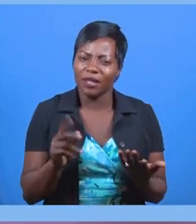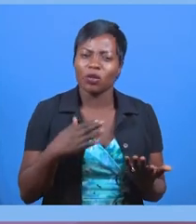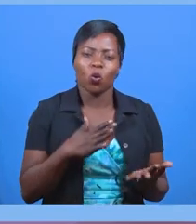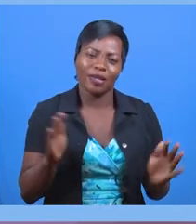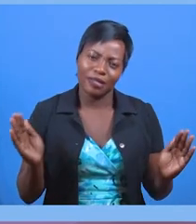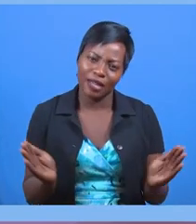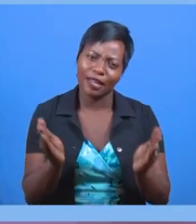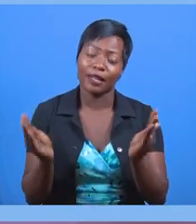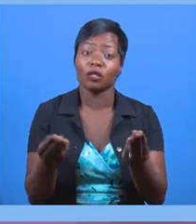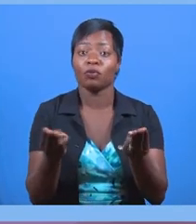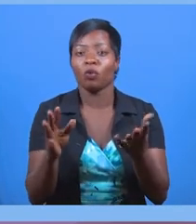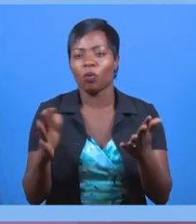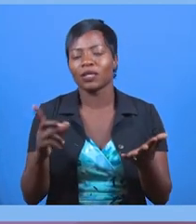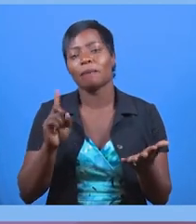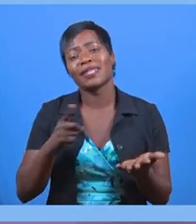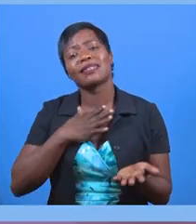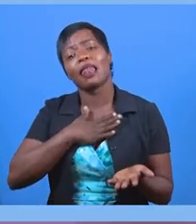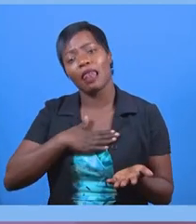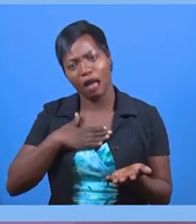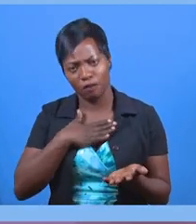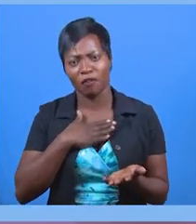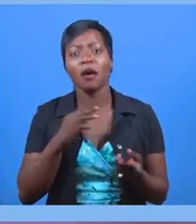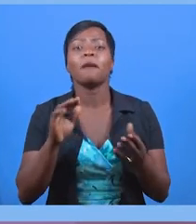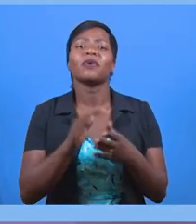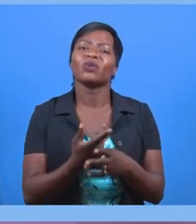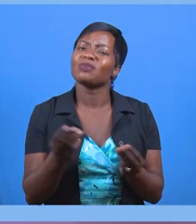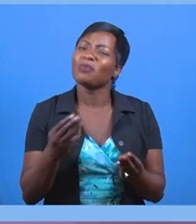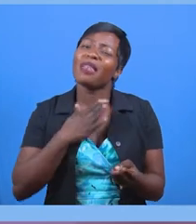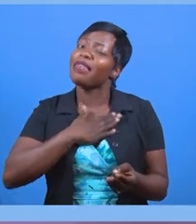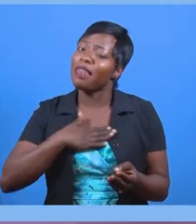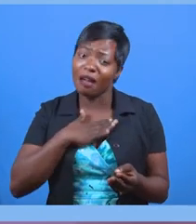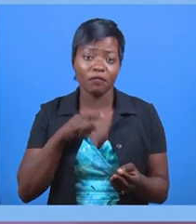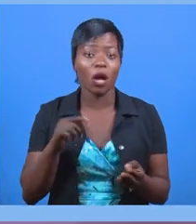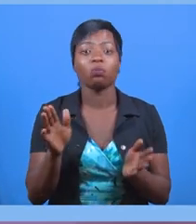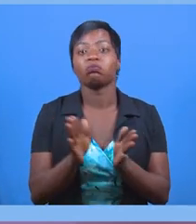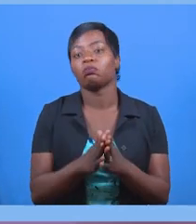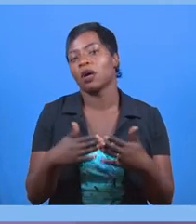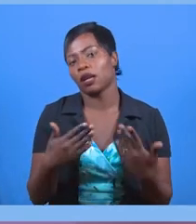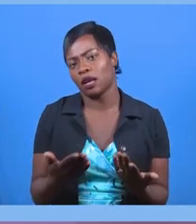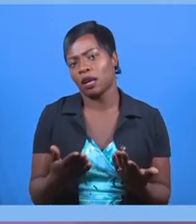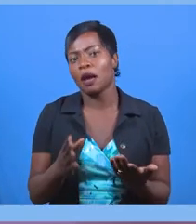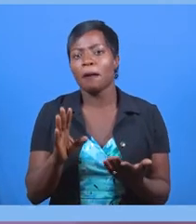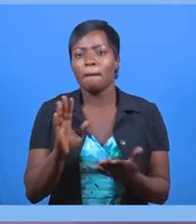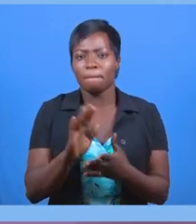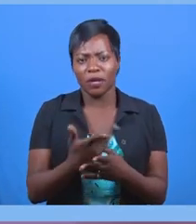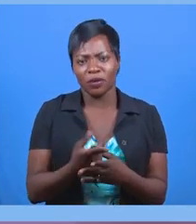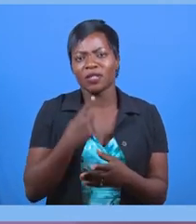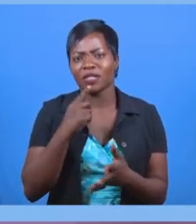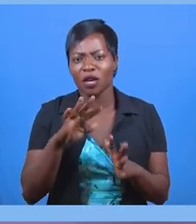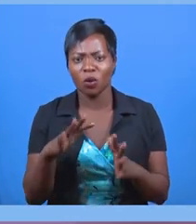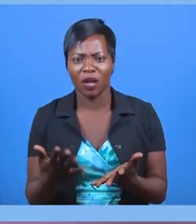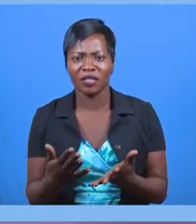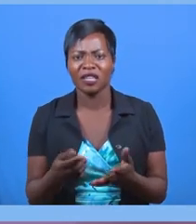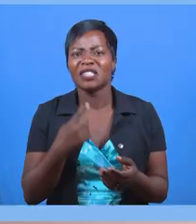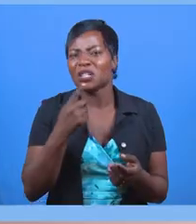vanhu vaite rudo. Nokuti mazuva ano tiri kuona kuti vanhu havachina rudo chairo chairo. Nokuti tinoti ndakuisa imwe tsumo hanzi